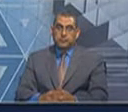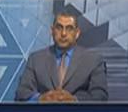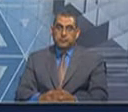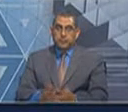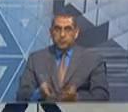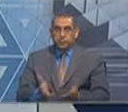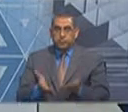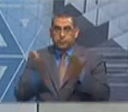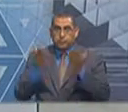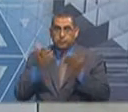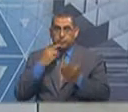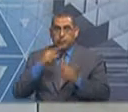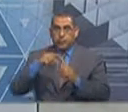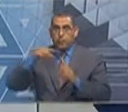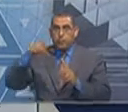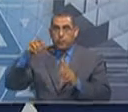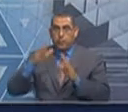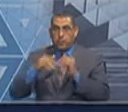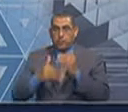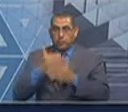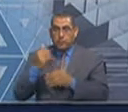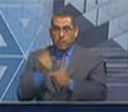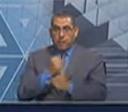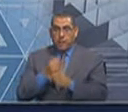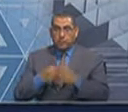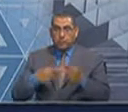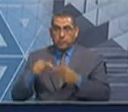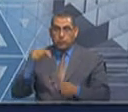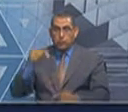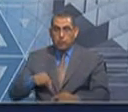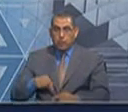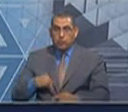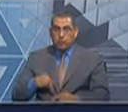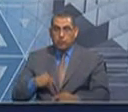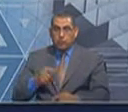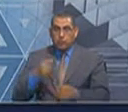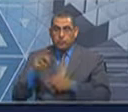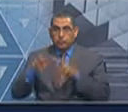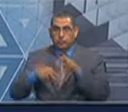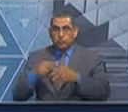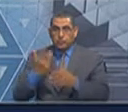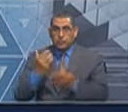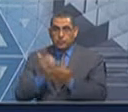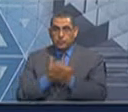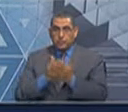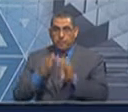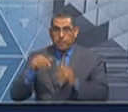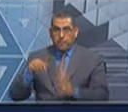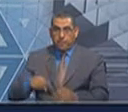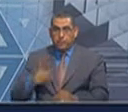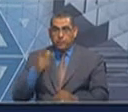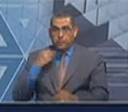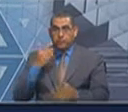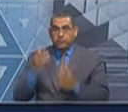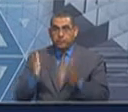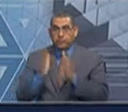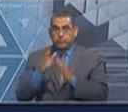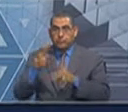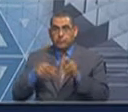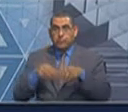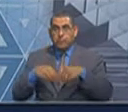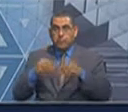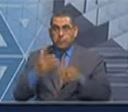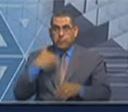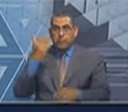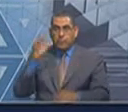ارتفع أداء مؤشرات البورصة المصرية خلال تعاملات اليوم وسط عمليات شراء من قبل المستثمرين المصريين قابلتها عمليات بيع